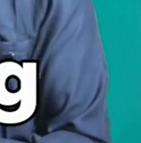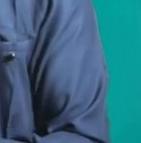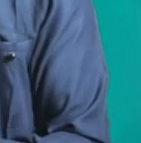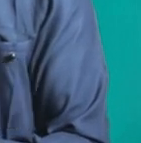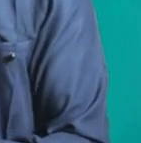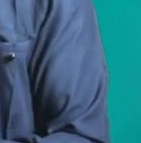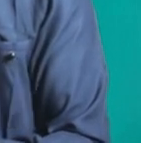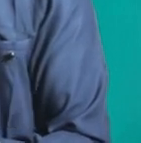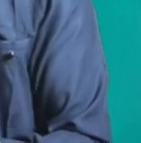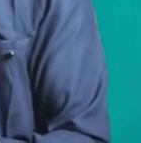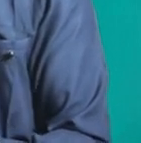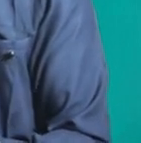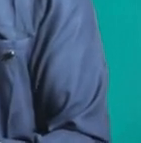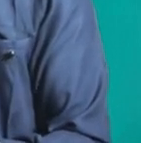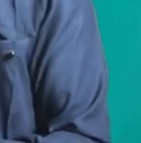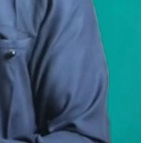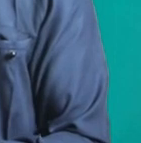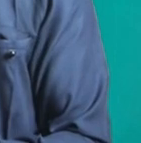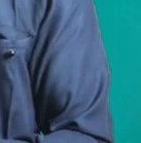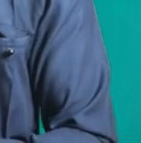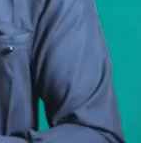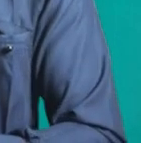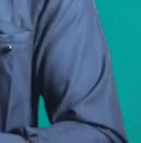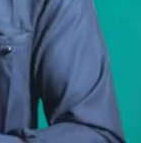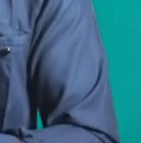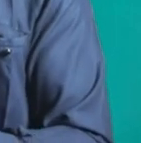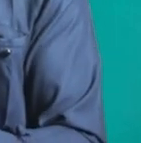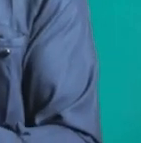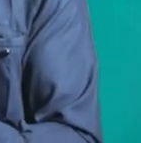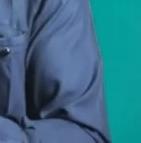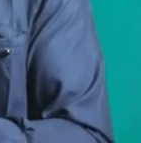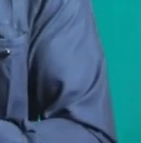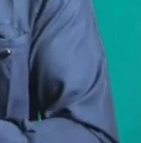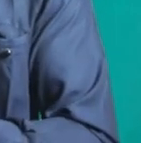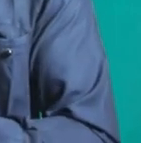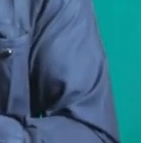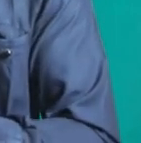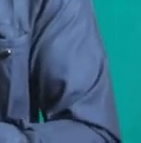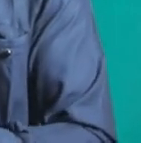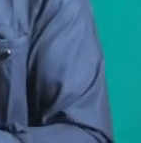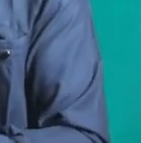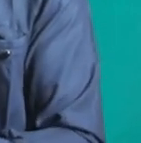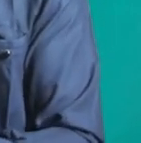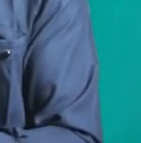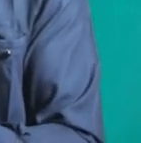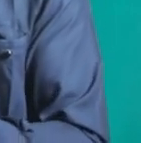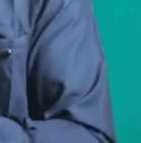na ị ga-eso itinye aka n'ebe ahụ e dere subscribe, werekwa ozi a kesara ndị enyi gị ndị niile. Obioma